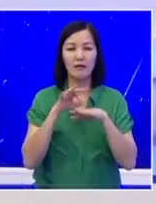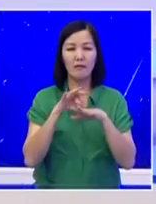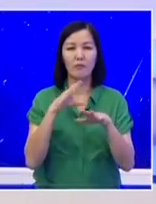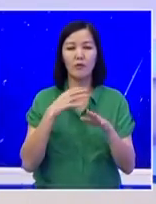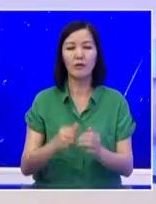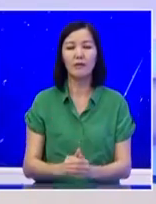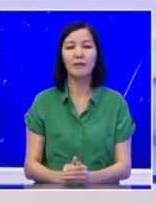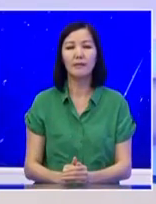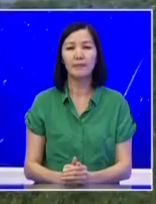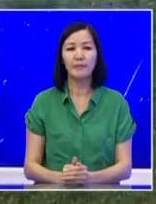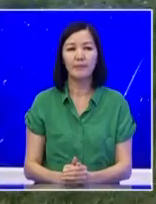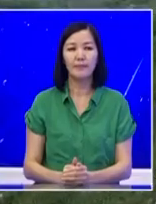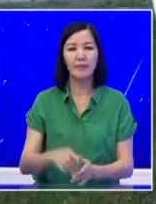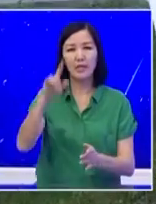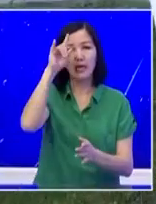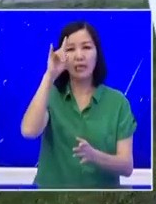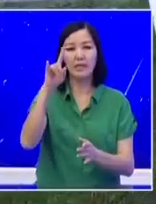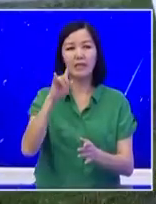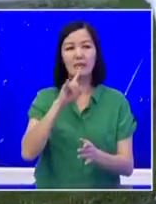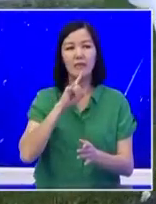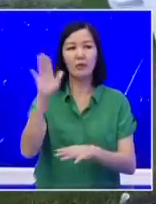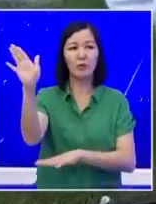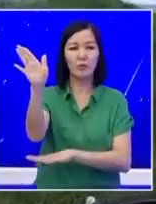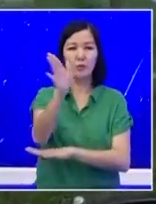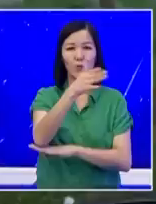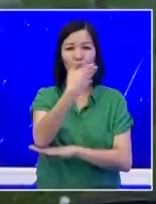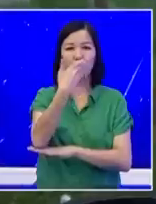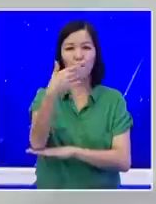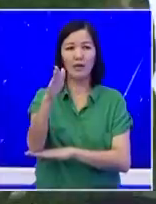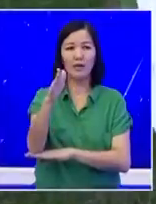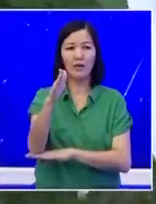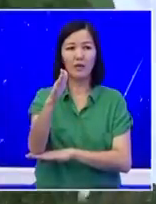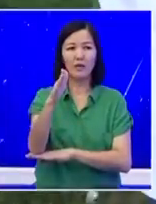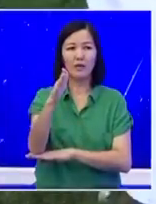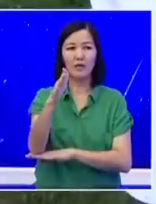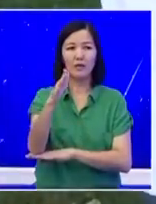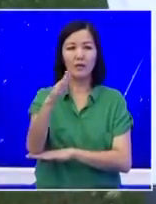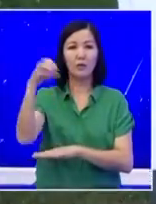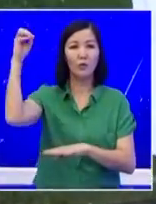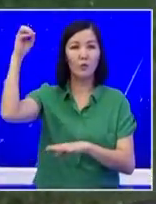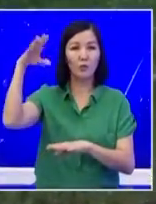ұйымдастырылды. Қазақстан туында нелер бейнеленген? Күн сәулесі,